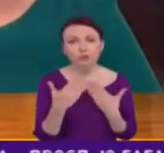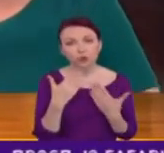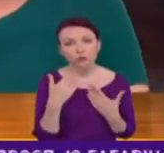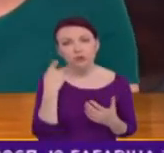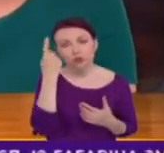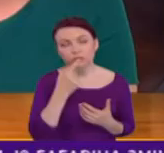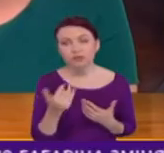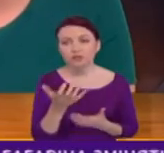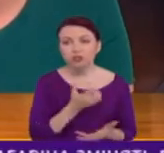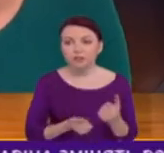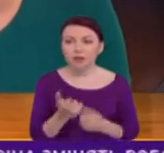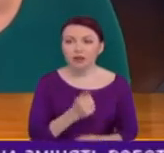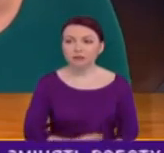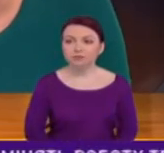приймальні.